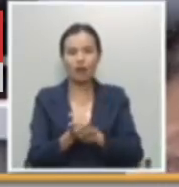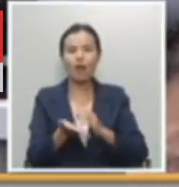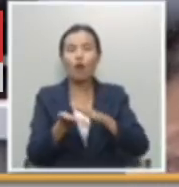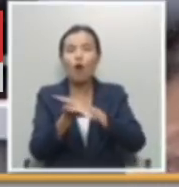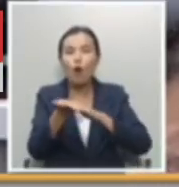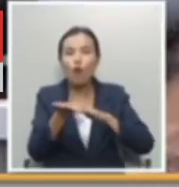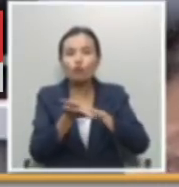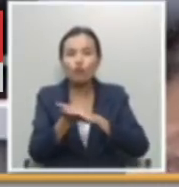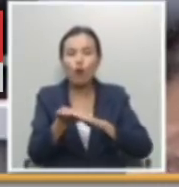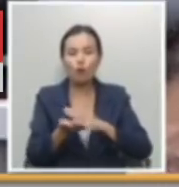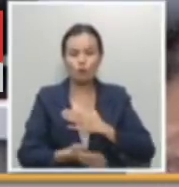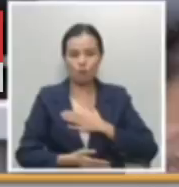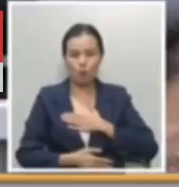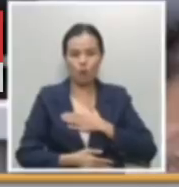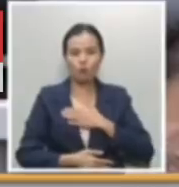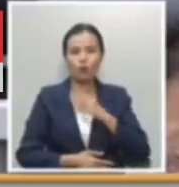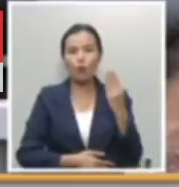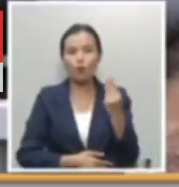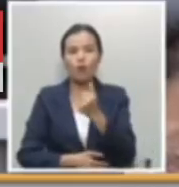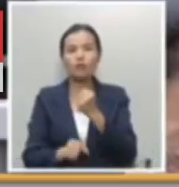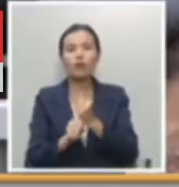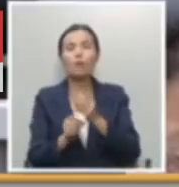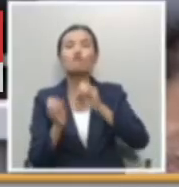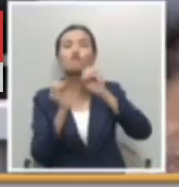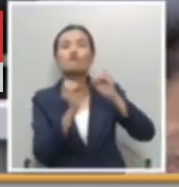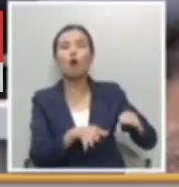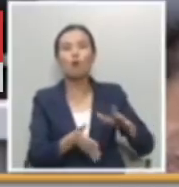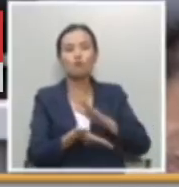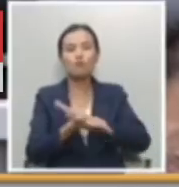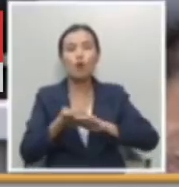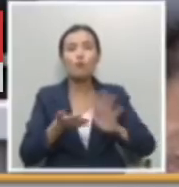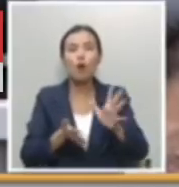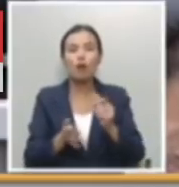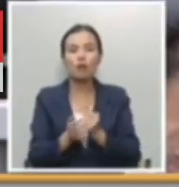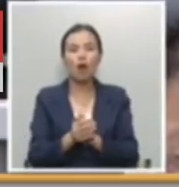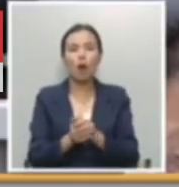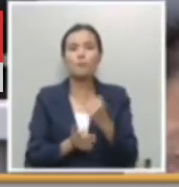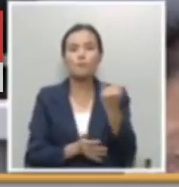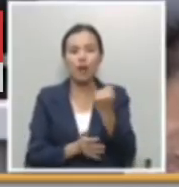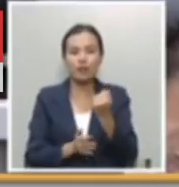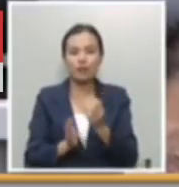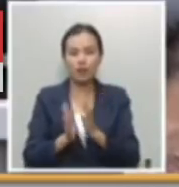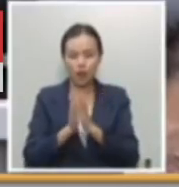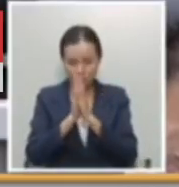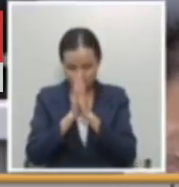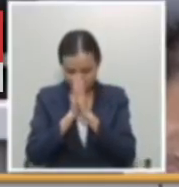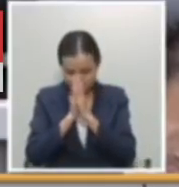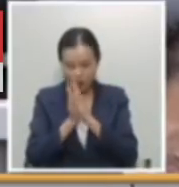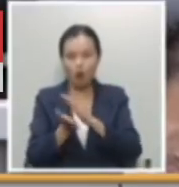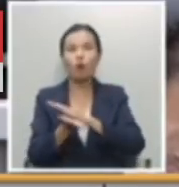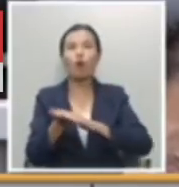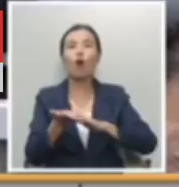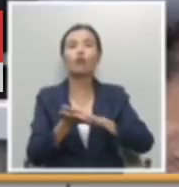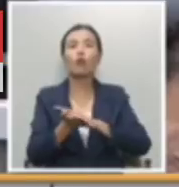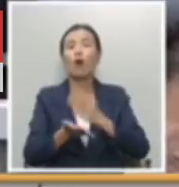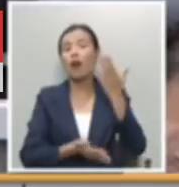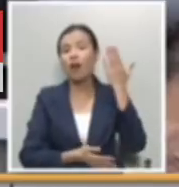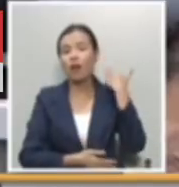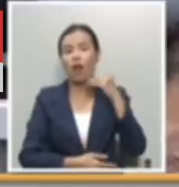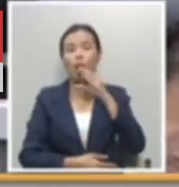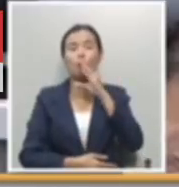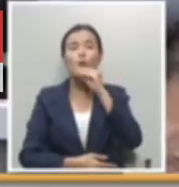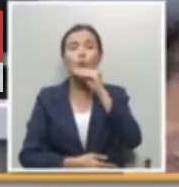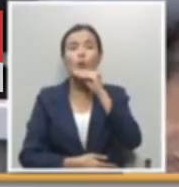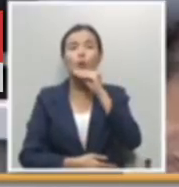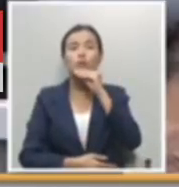านอภัยเพราะว่าผมต้องเร่งการโยนไม่ได้เป็นการไม่สุภาพถ้ามันมีอะไรไม่ดีผมกราบขอประธานอภัยเมื่อคราวที่แล้วครั้งหนึ่งพูดพลาดไปท่าน